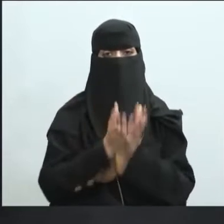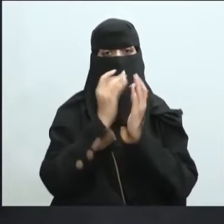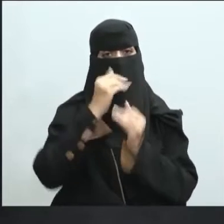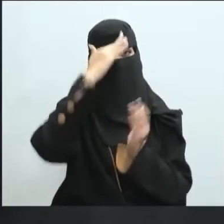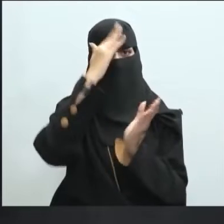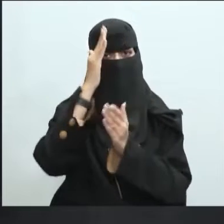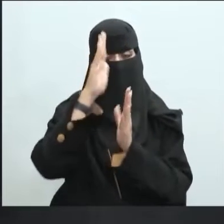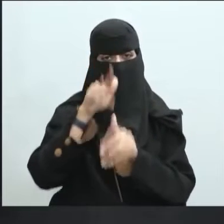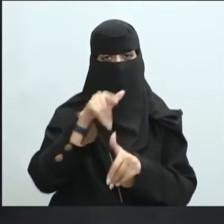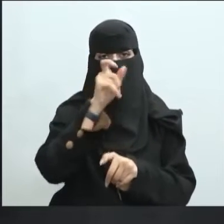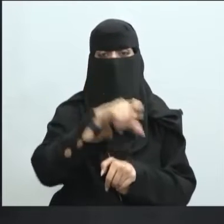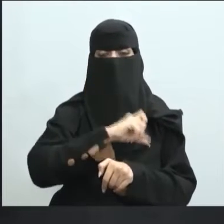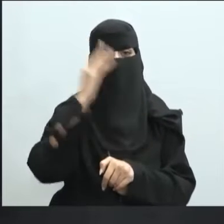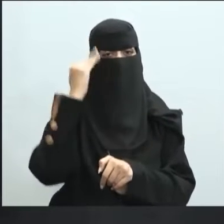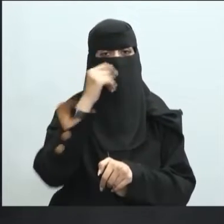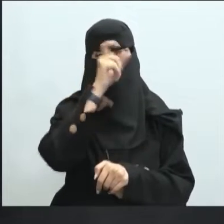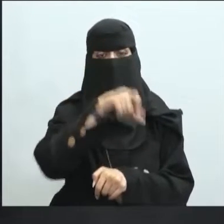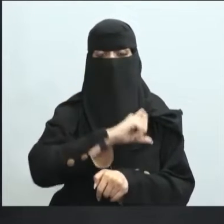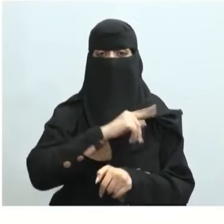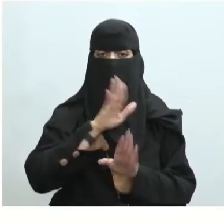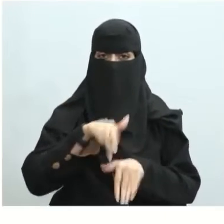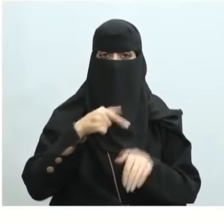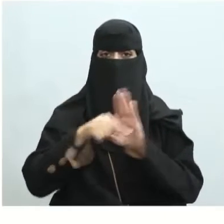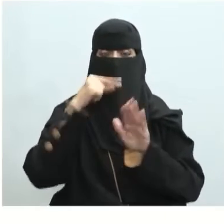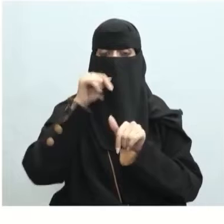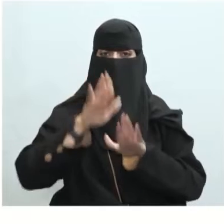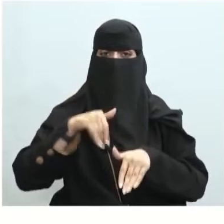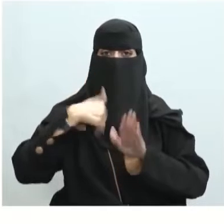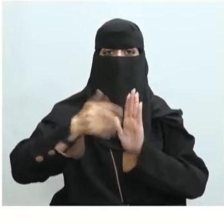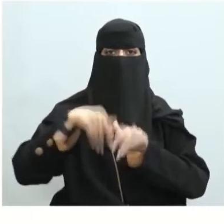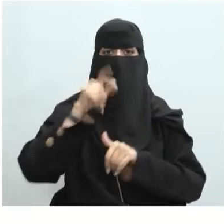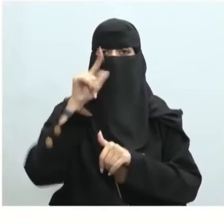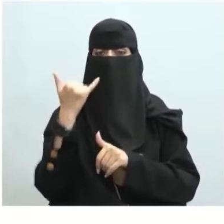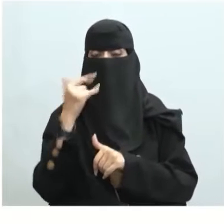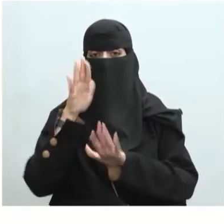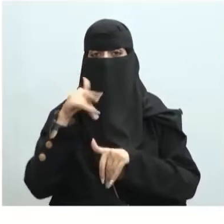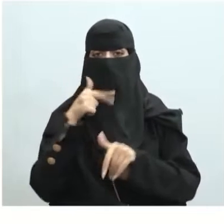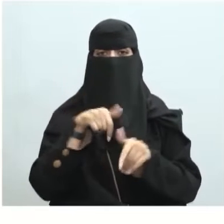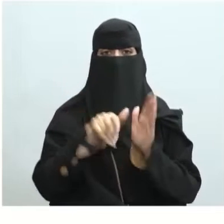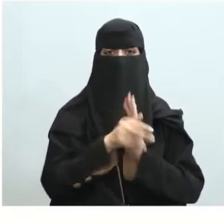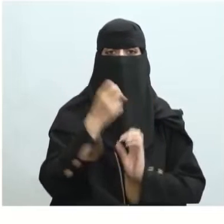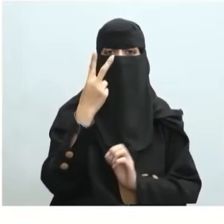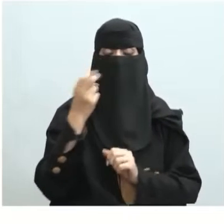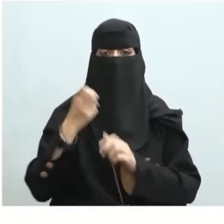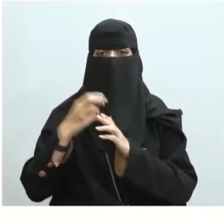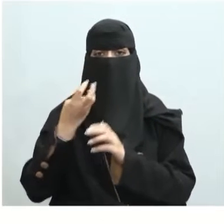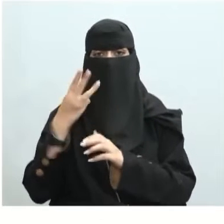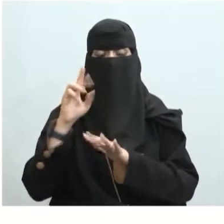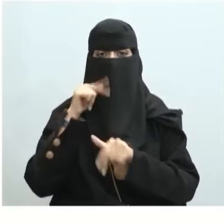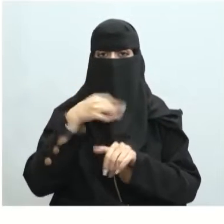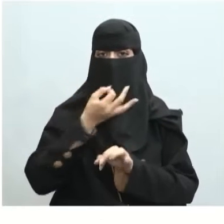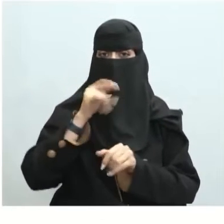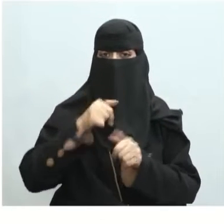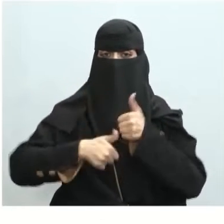مرحبا بكم اعزائي الطلاب والطالبات في درس جديد من دروس الكفايات اللغويه للصف الثاني الثانوي حديثنا اليوم عن